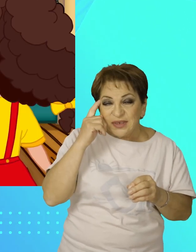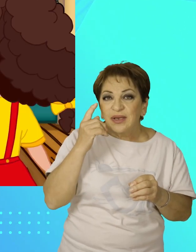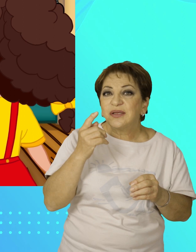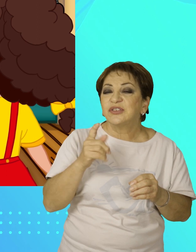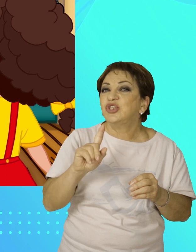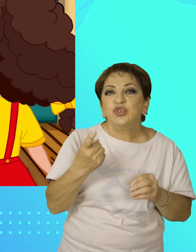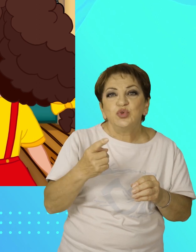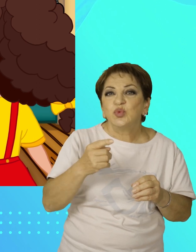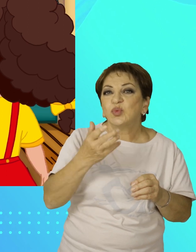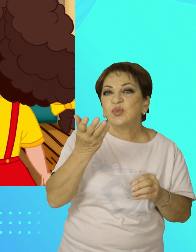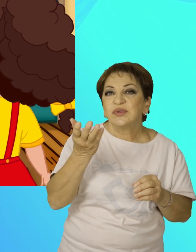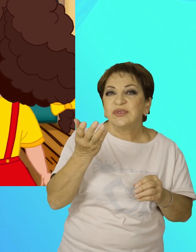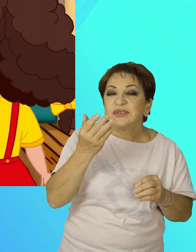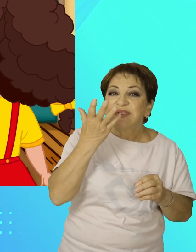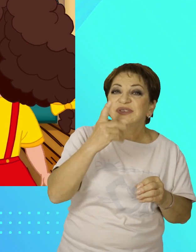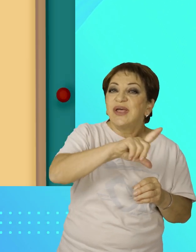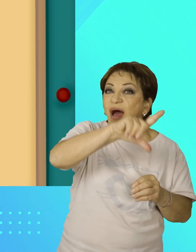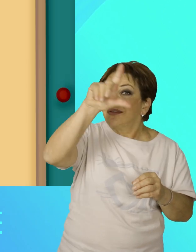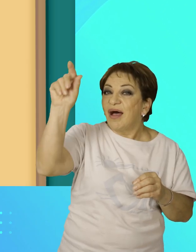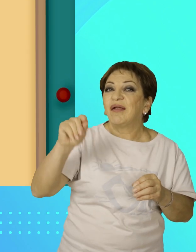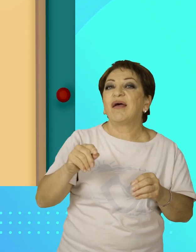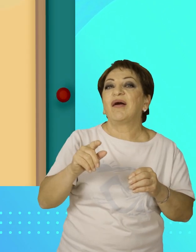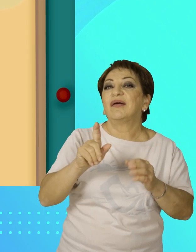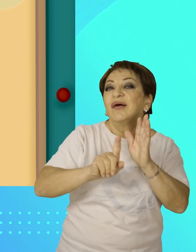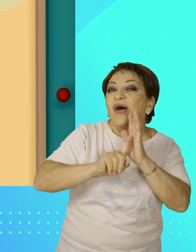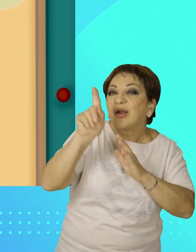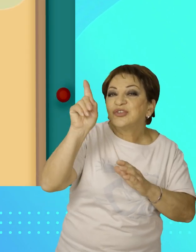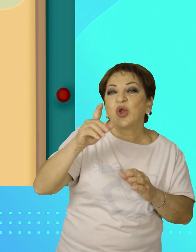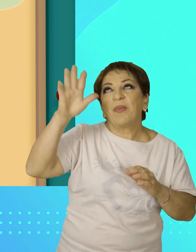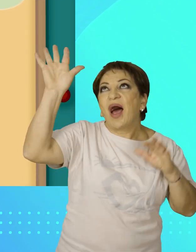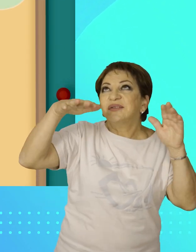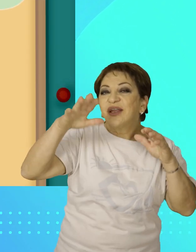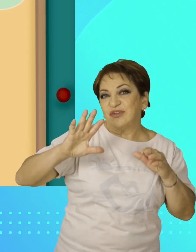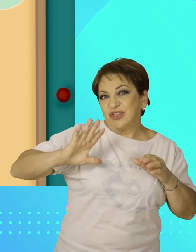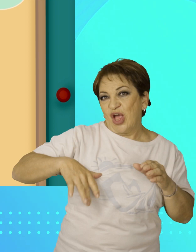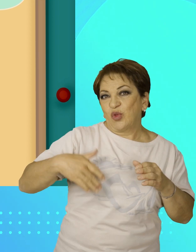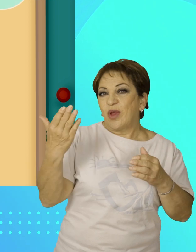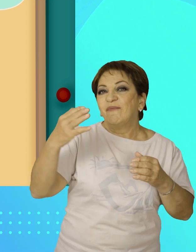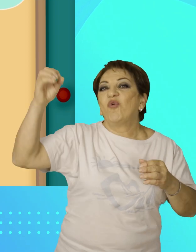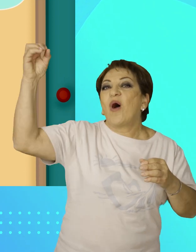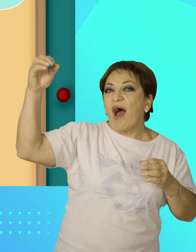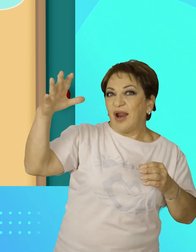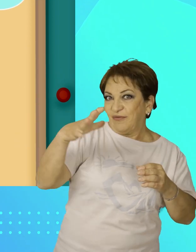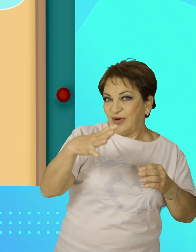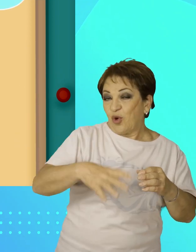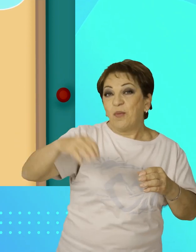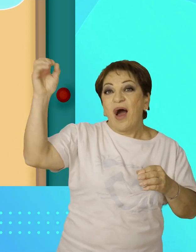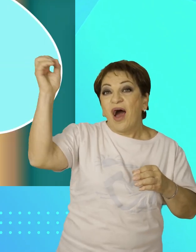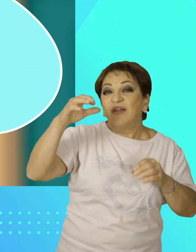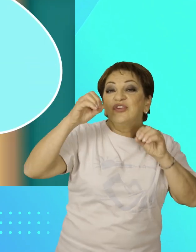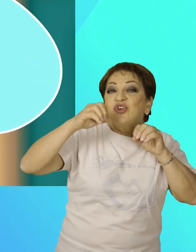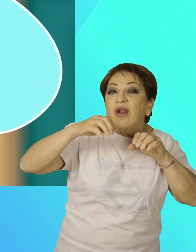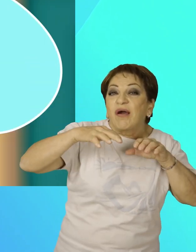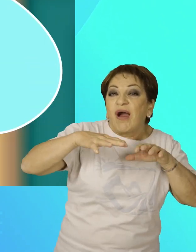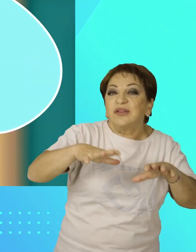մտացել ես, ինչու է ծիացան առաջանում հենց անձրևից հետո։ Երբ արև է պայլում։ Արևիչ